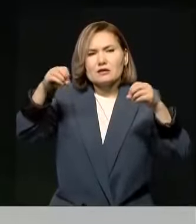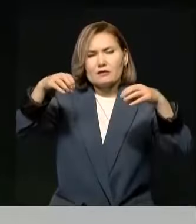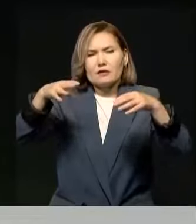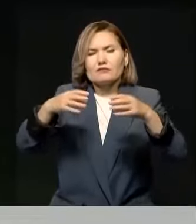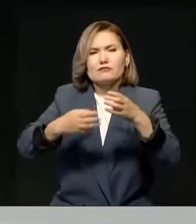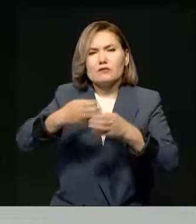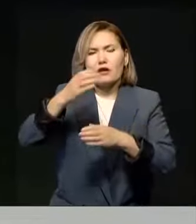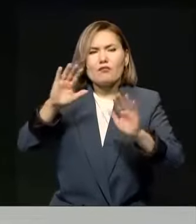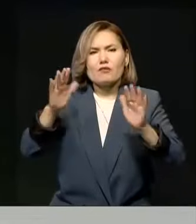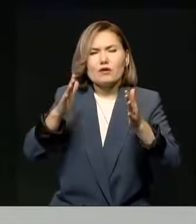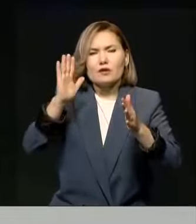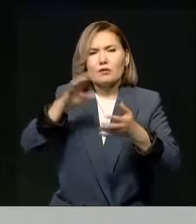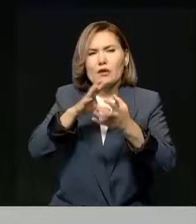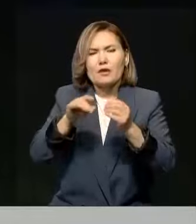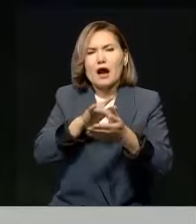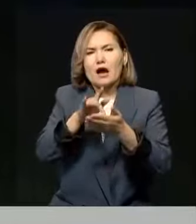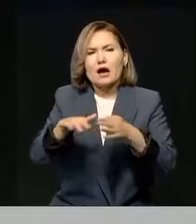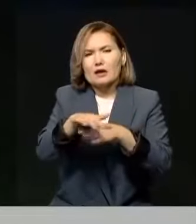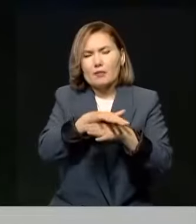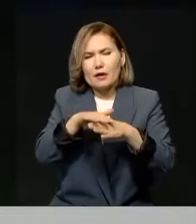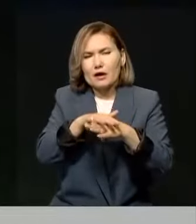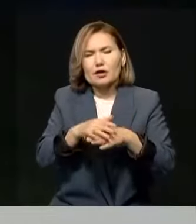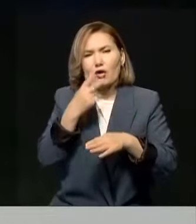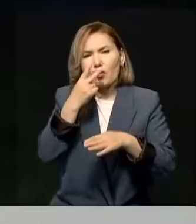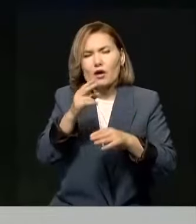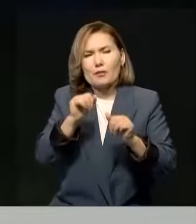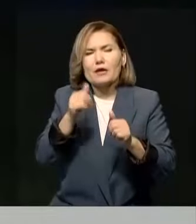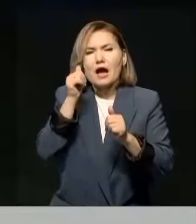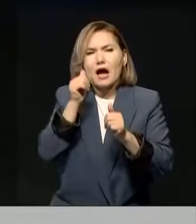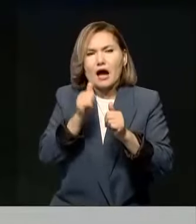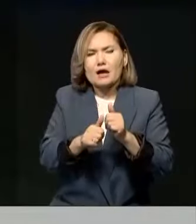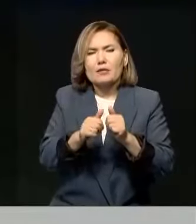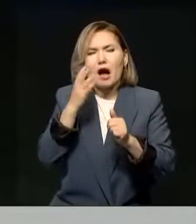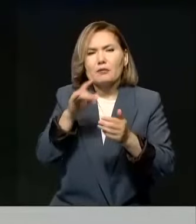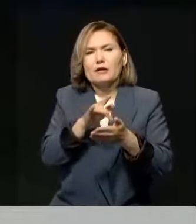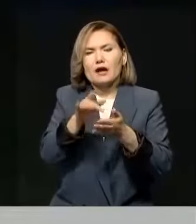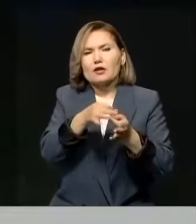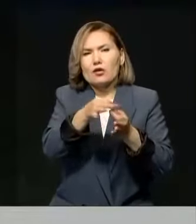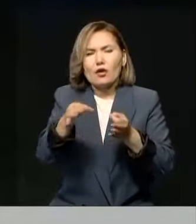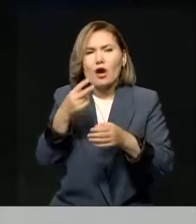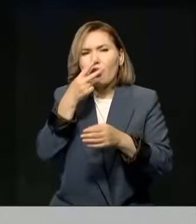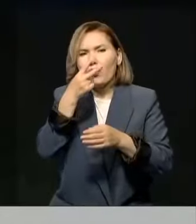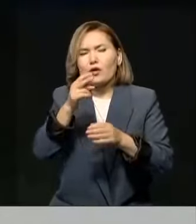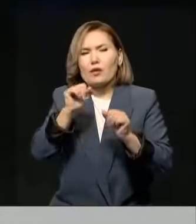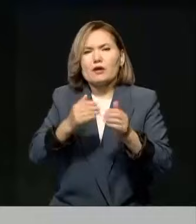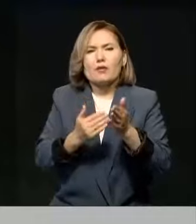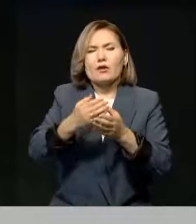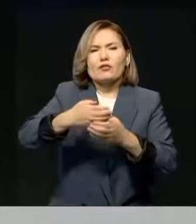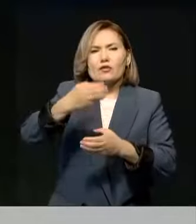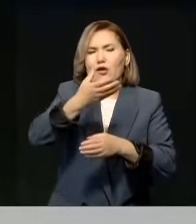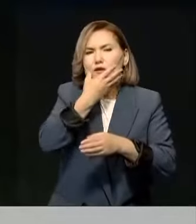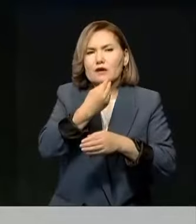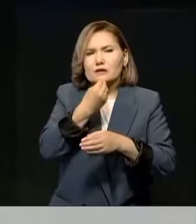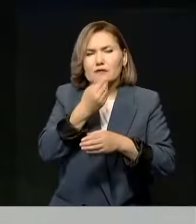Оны қаланың тұрғындары мен қонақтары кез келген жерден тамашалап көрінісіне тамсана алады.